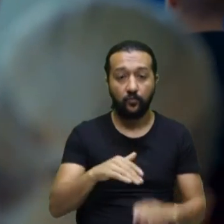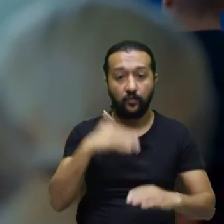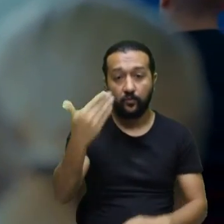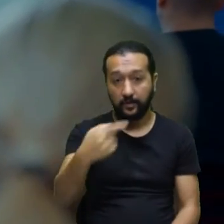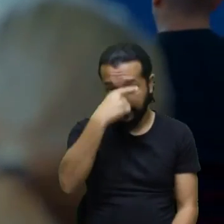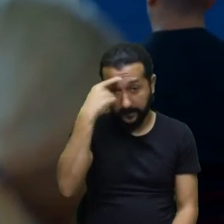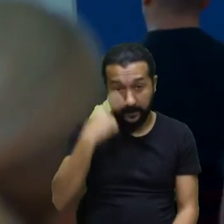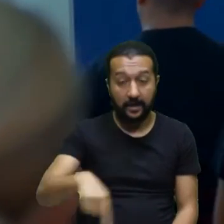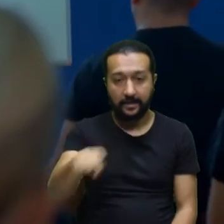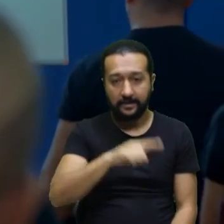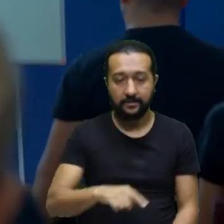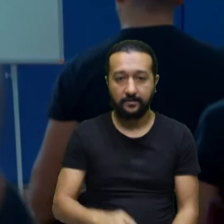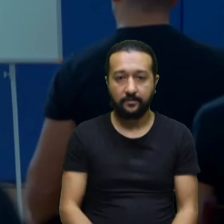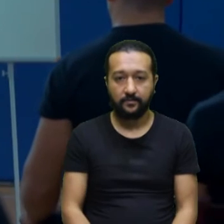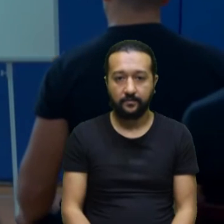Bundan sonra kaderinizi